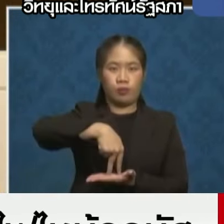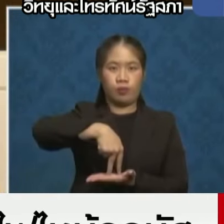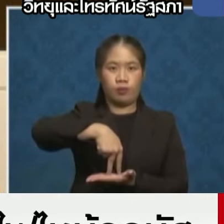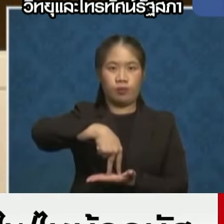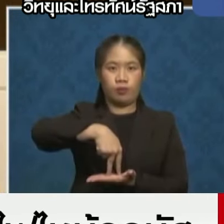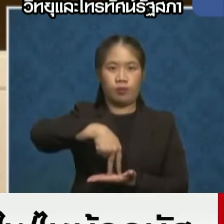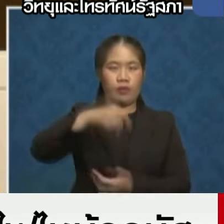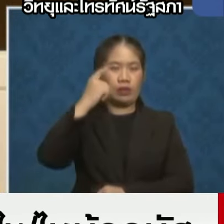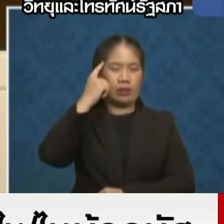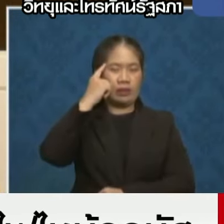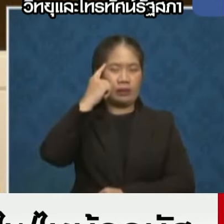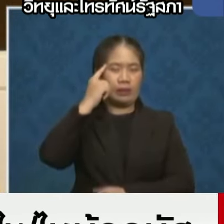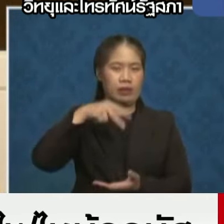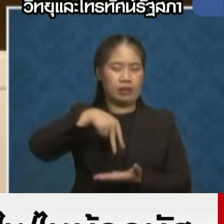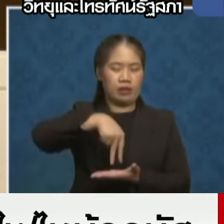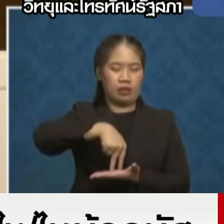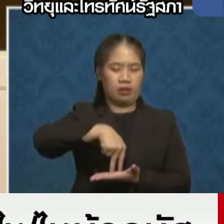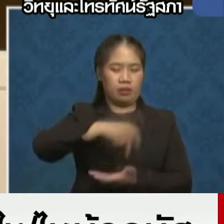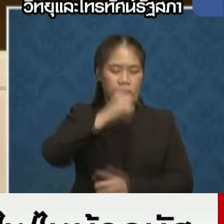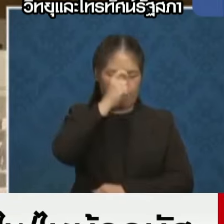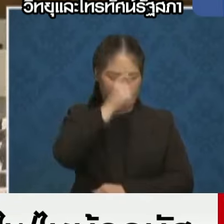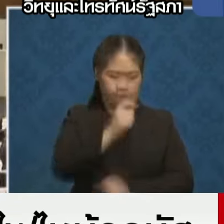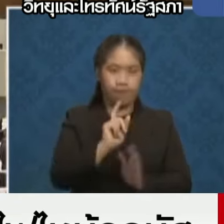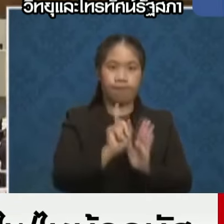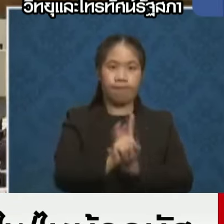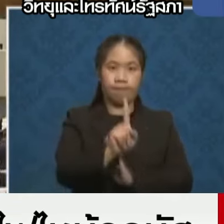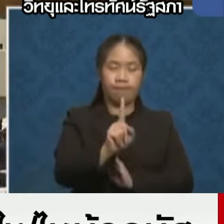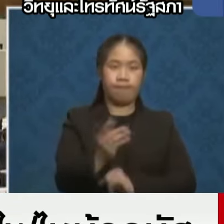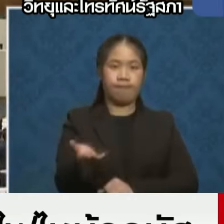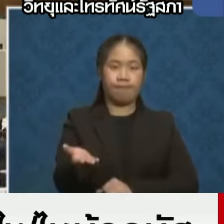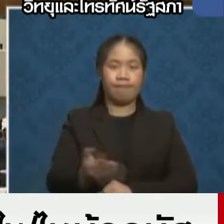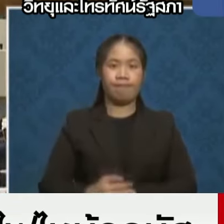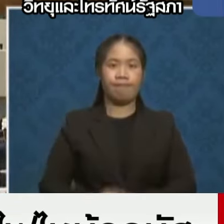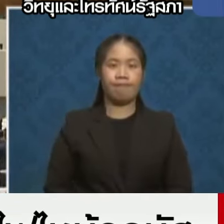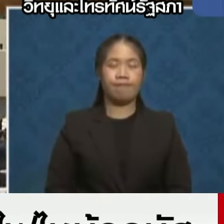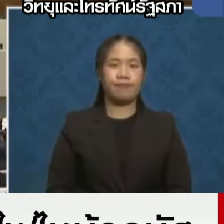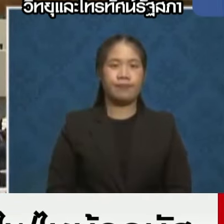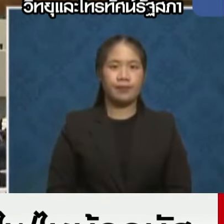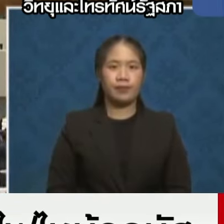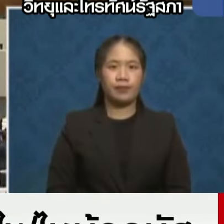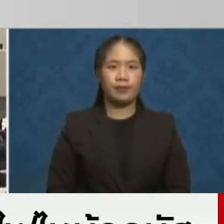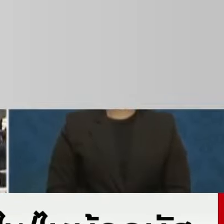ด่วนในเรื่องของเหตุการณ์เพลิงไหม้รถบัสที่เกิดขึ้นด้วยนะครับ